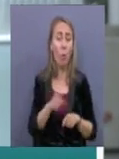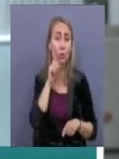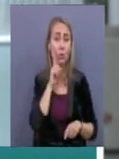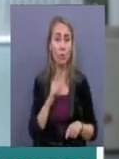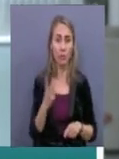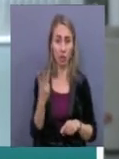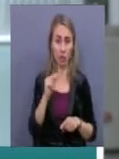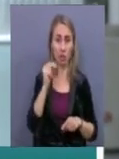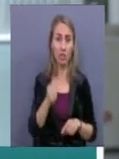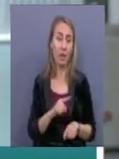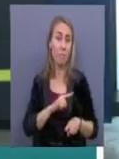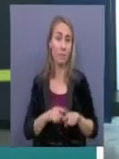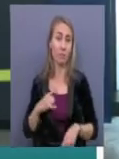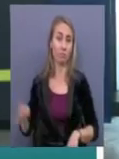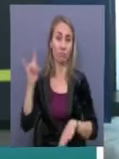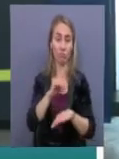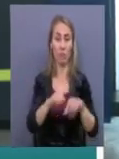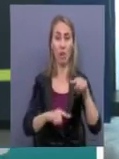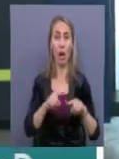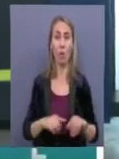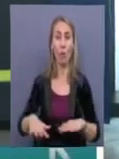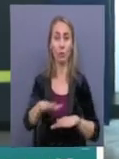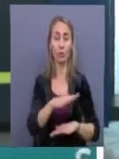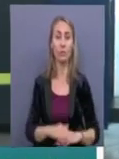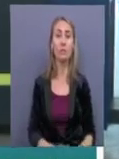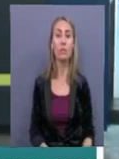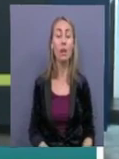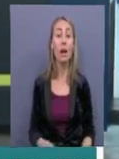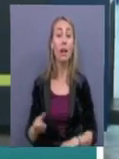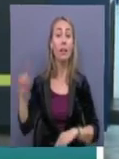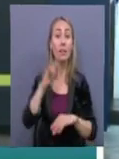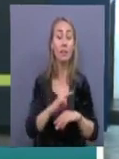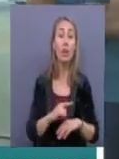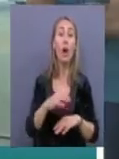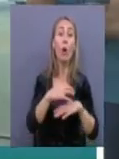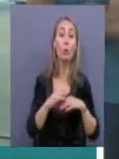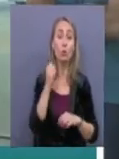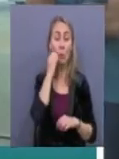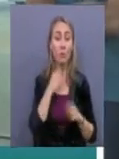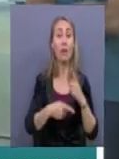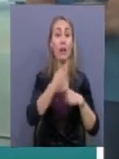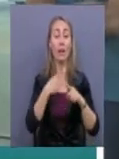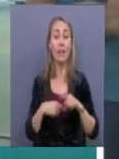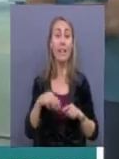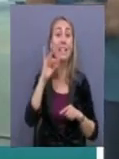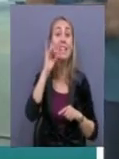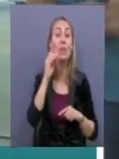сағаттың ішінде келіп жетеміз. Рейсті Иркутскінің Ир Аэро әуе компаниясы жүзеге асырады. Ұшу уақыты әр жексенбі сайын